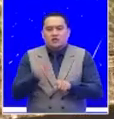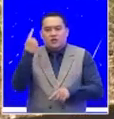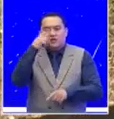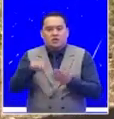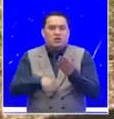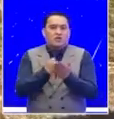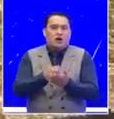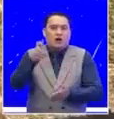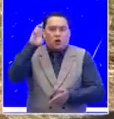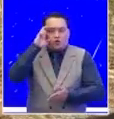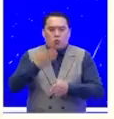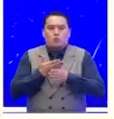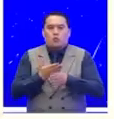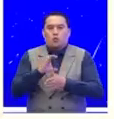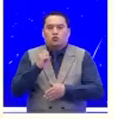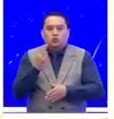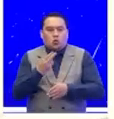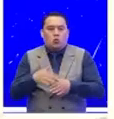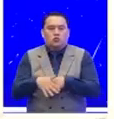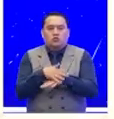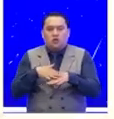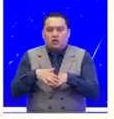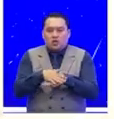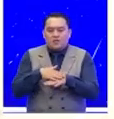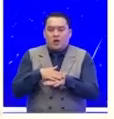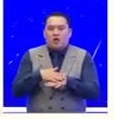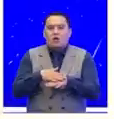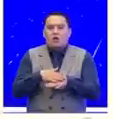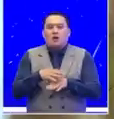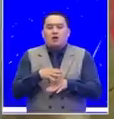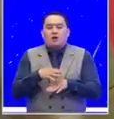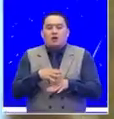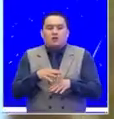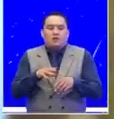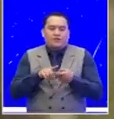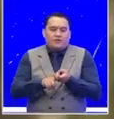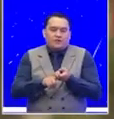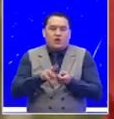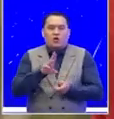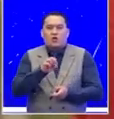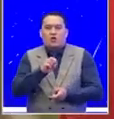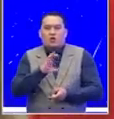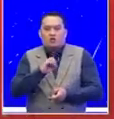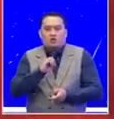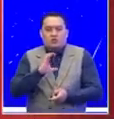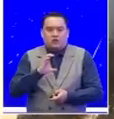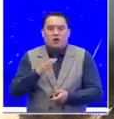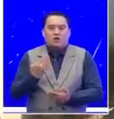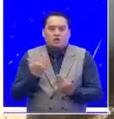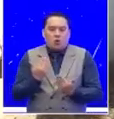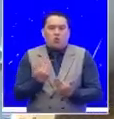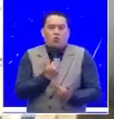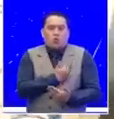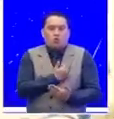инициативе Ельбасы для оказания помощи социально уязвимым слоям населения в условиях пандемии COVID-19. В фонде накапливаются средства тех, кто хочет и